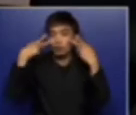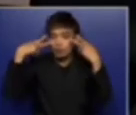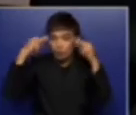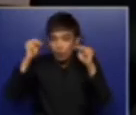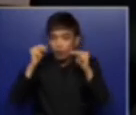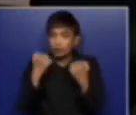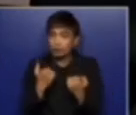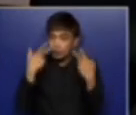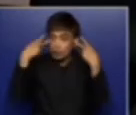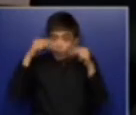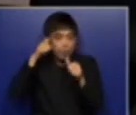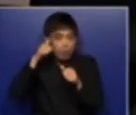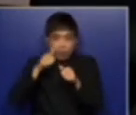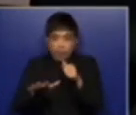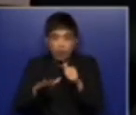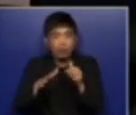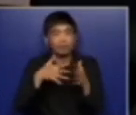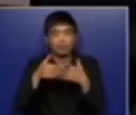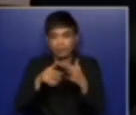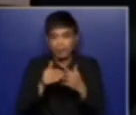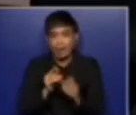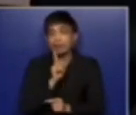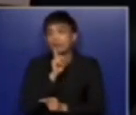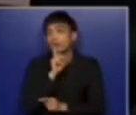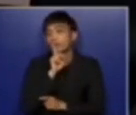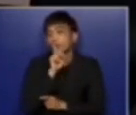ได้อยู่ที่นี่ก็ตามดิฉันถามว่